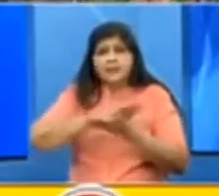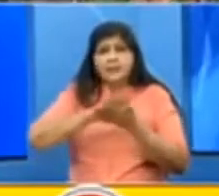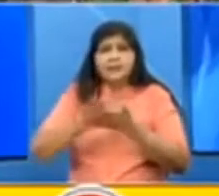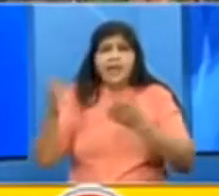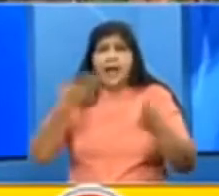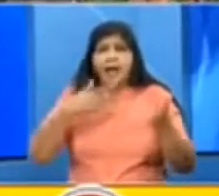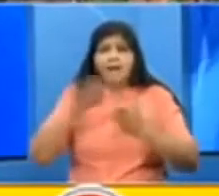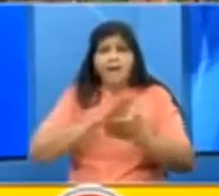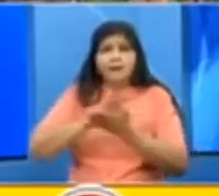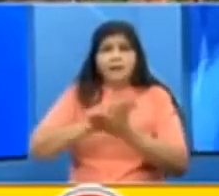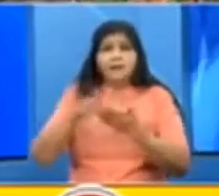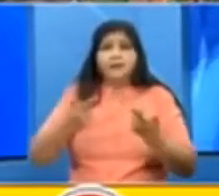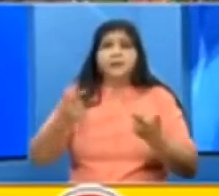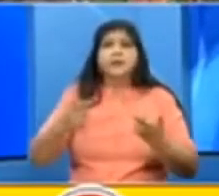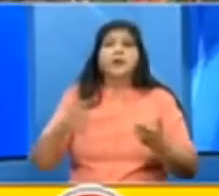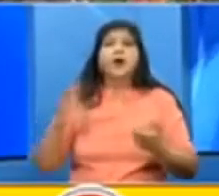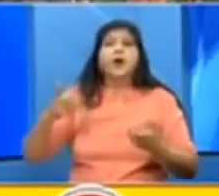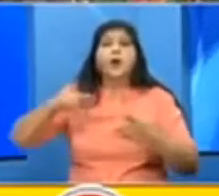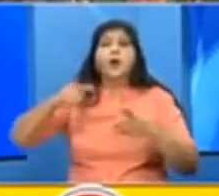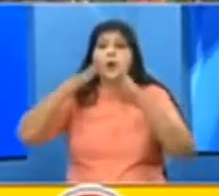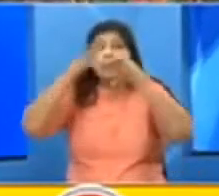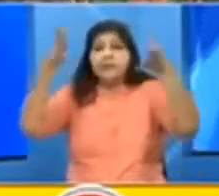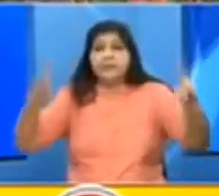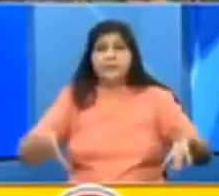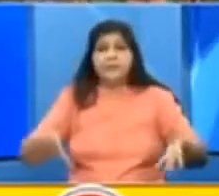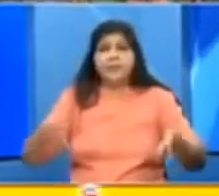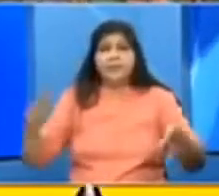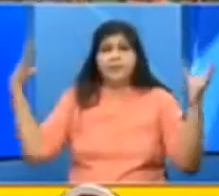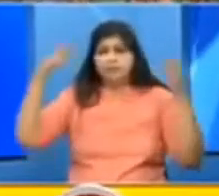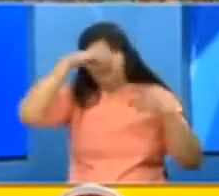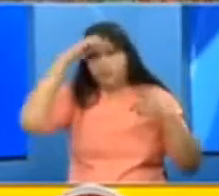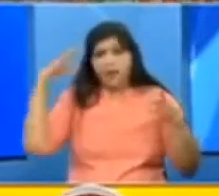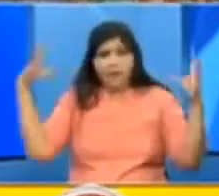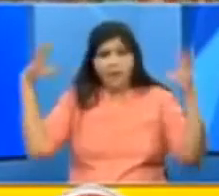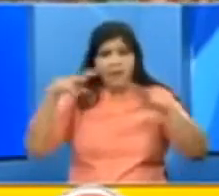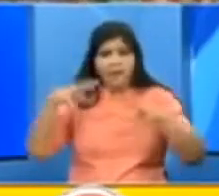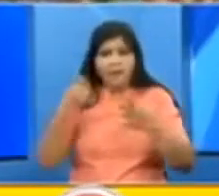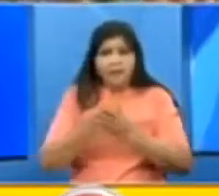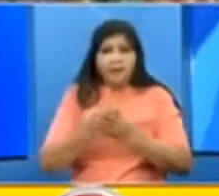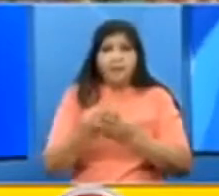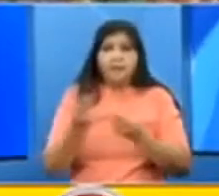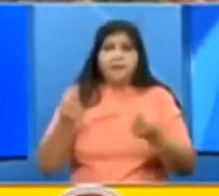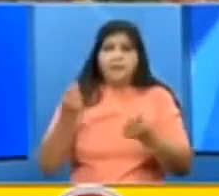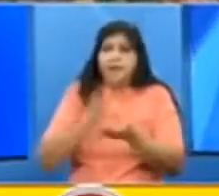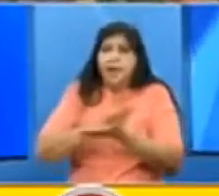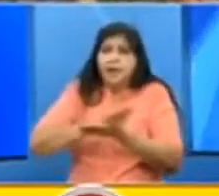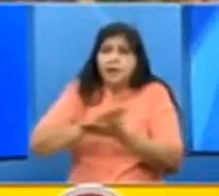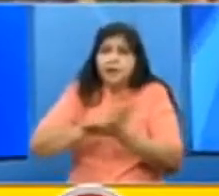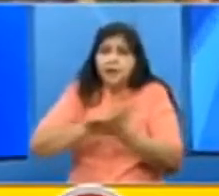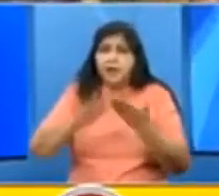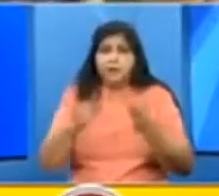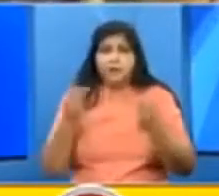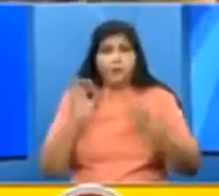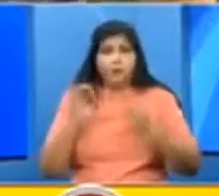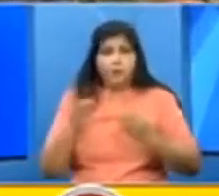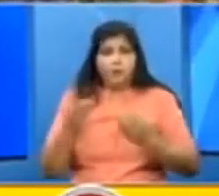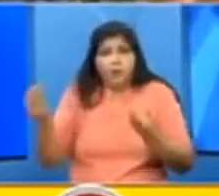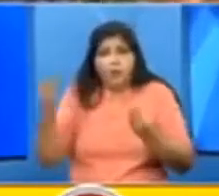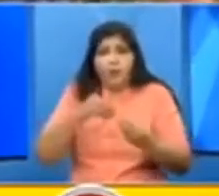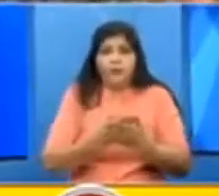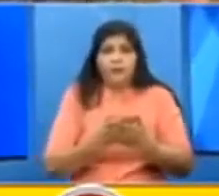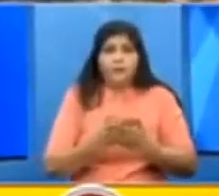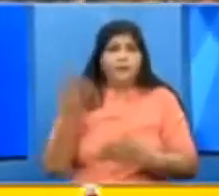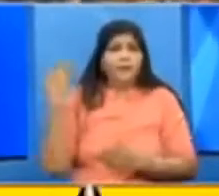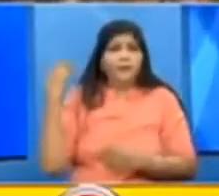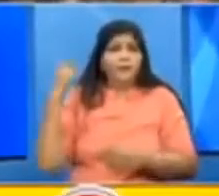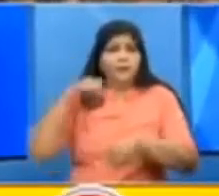एवं सब्जियों को जरूरत के अनुसार सूखा सकता है, और वो भी हाइजीनिक तरीके से। पहले